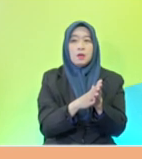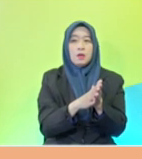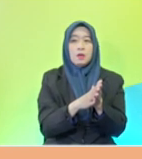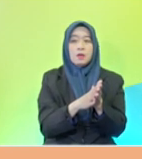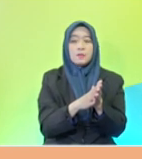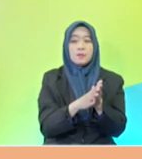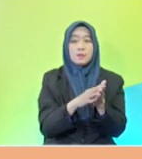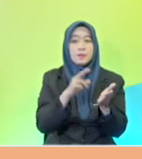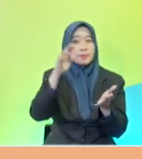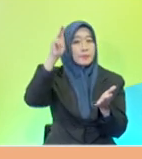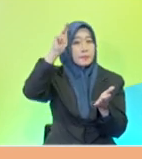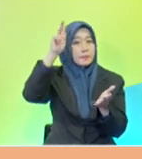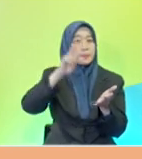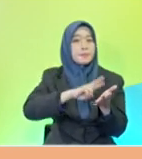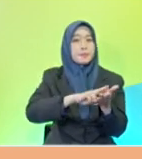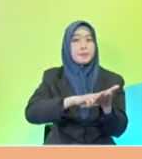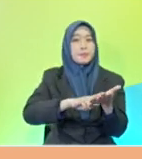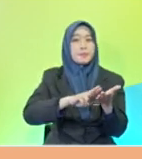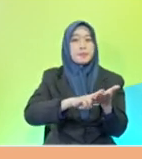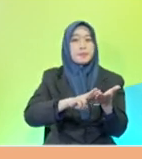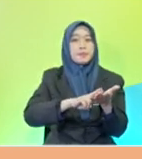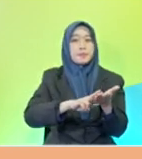A'udzu billahi minasyaitonir rajim.